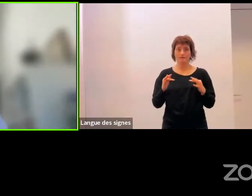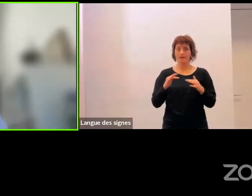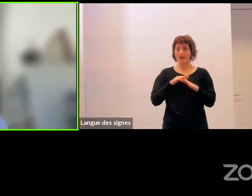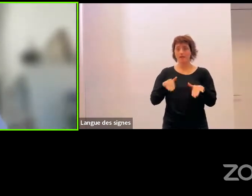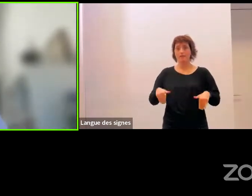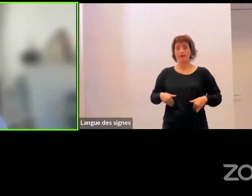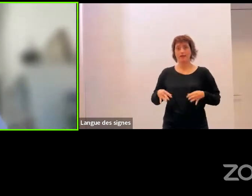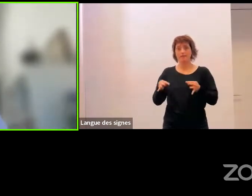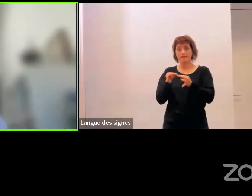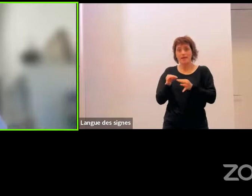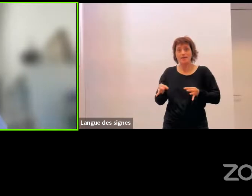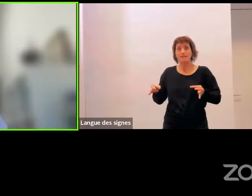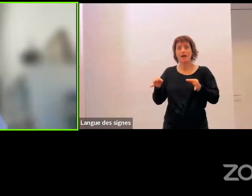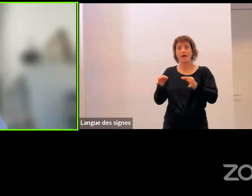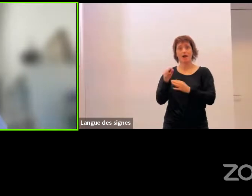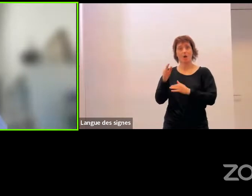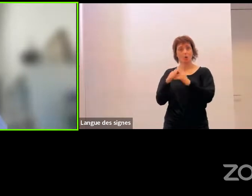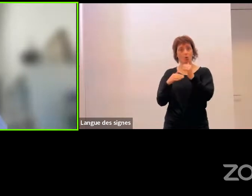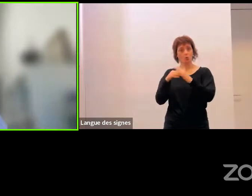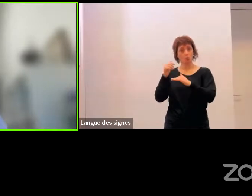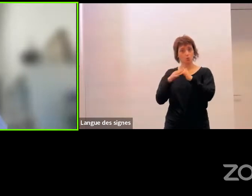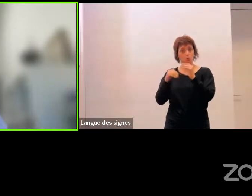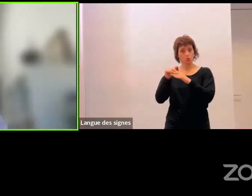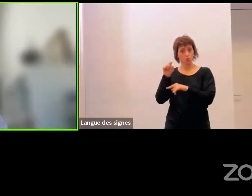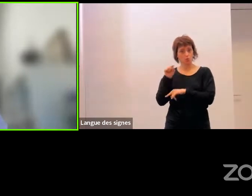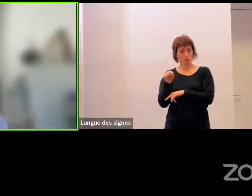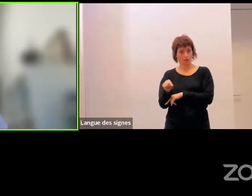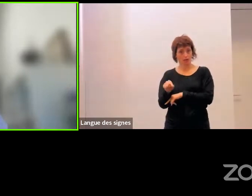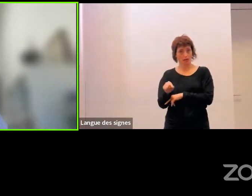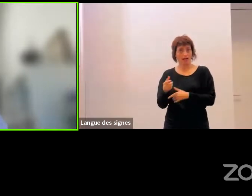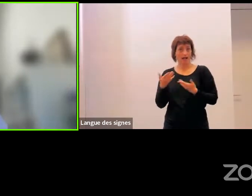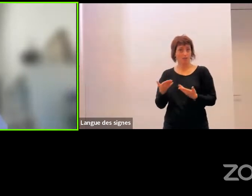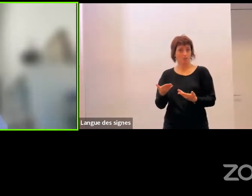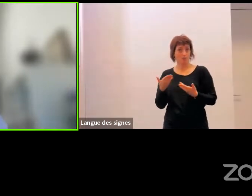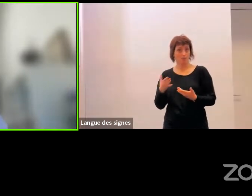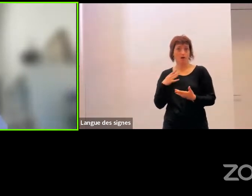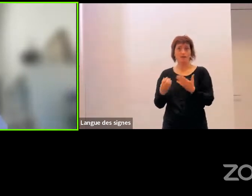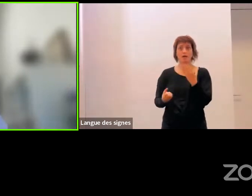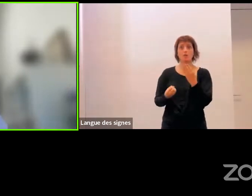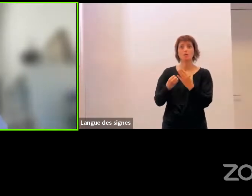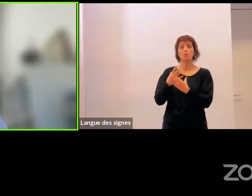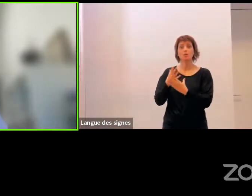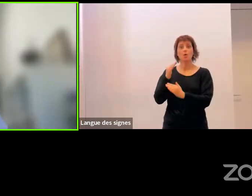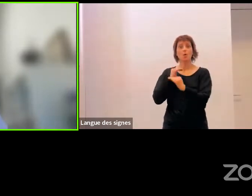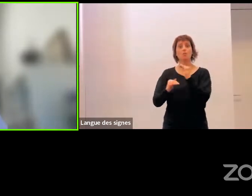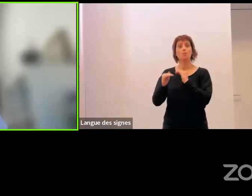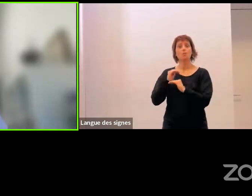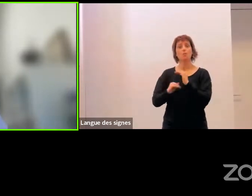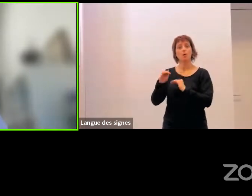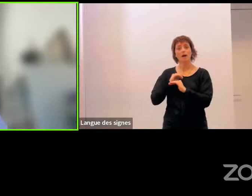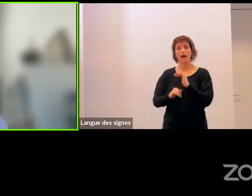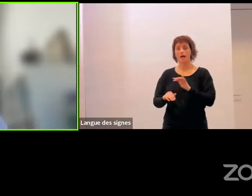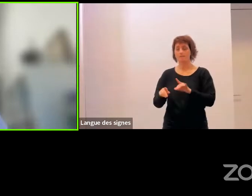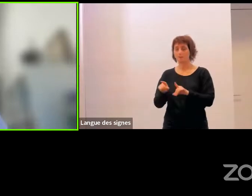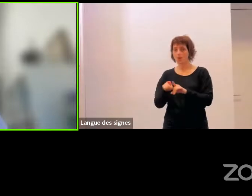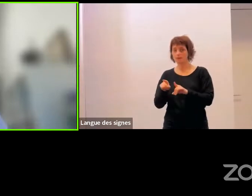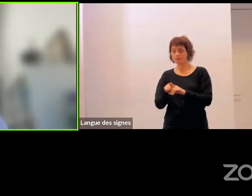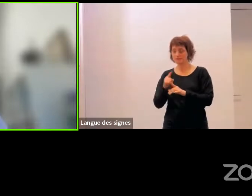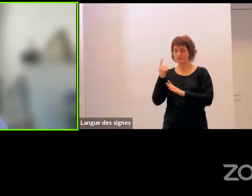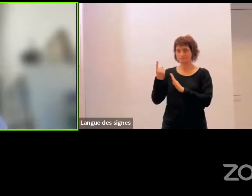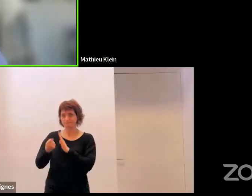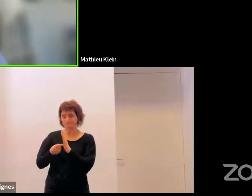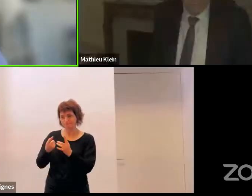parcelles constructibles sur cette ZAC feront l'objet d'un nouveau schéma directeur et d'une relecture en termes